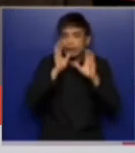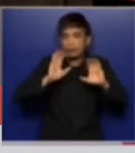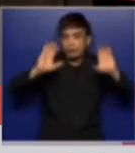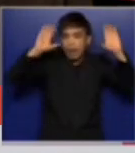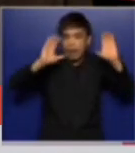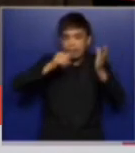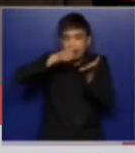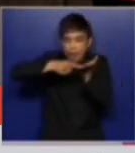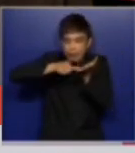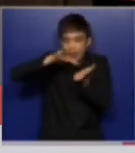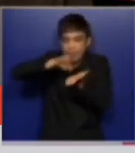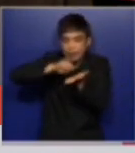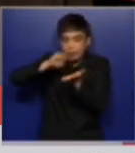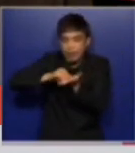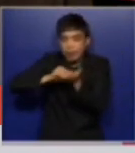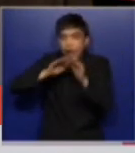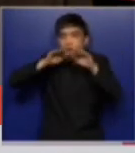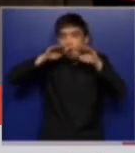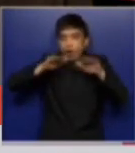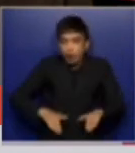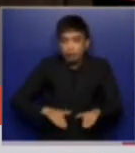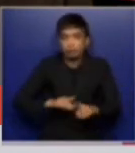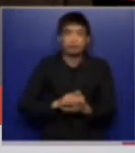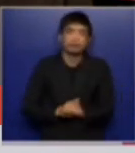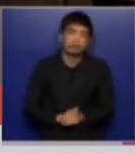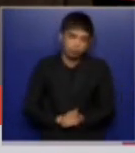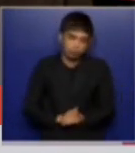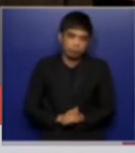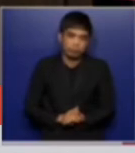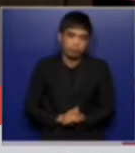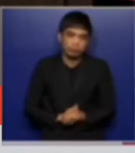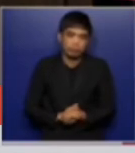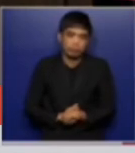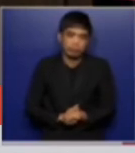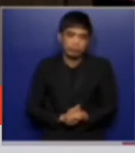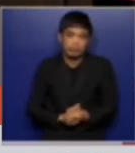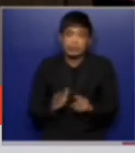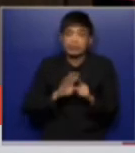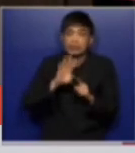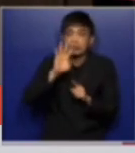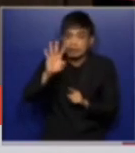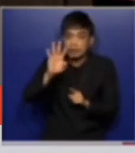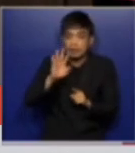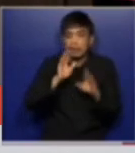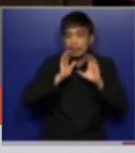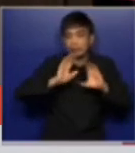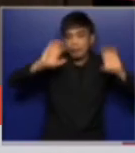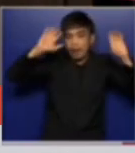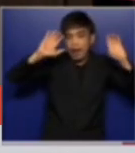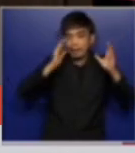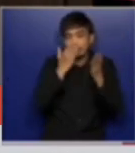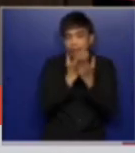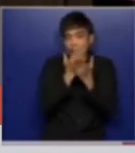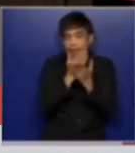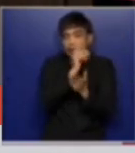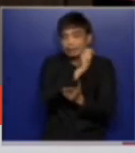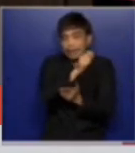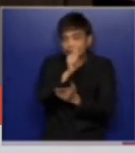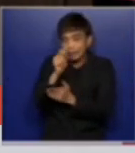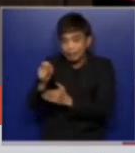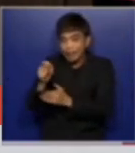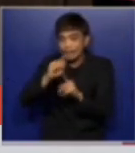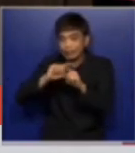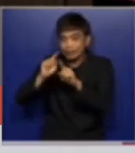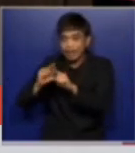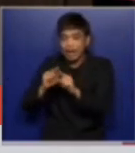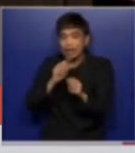ฐลดลงไปประการที่4ครับการใช้จ่ายภาครัฐท่านประธานครับงบประมาณ2563มีความล่า